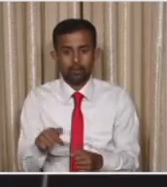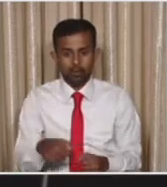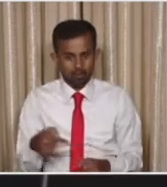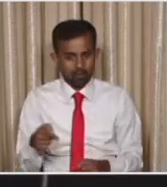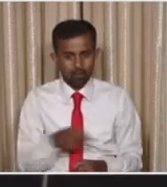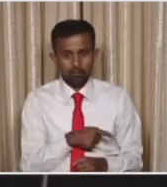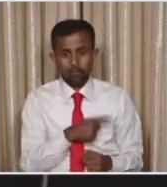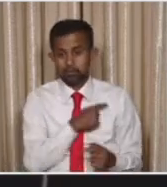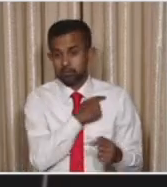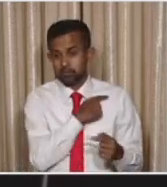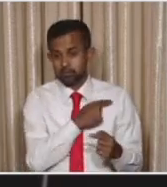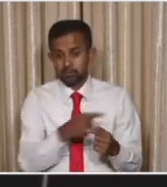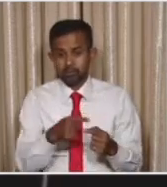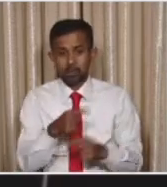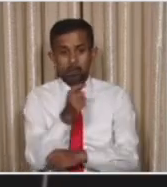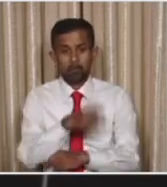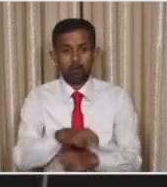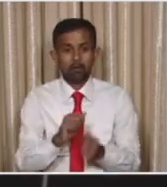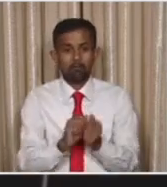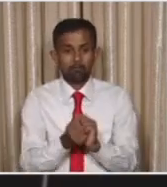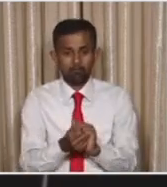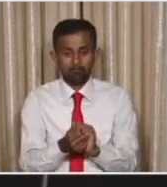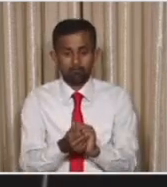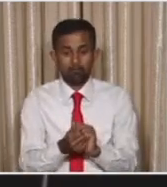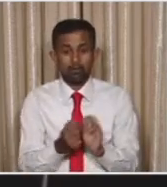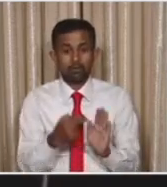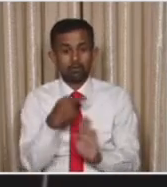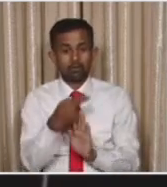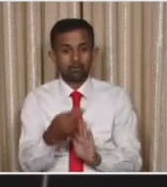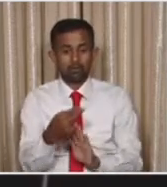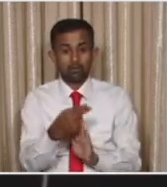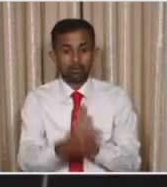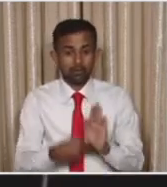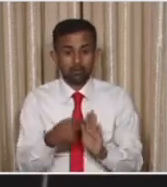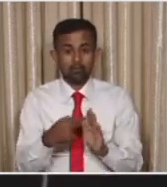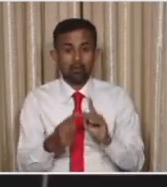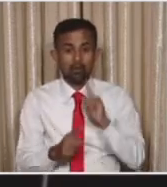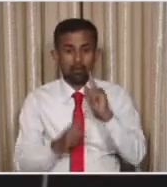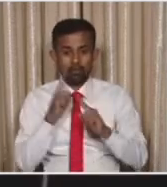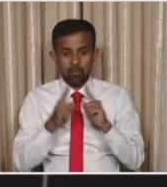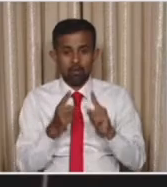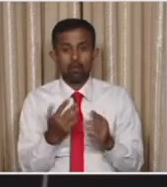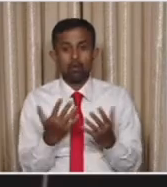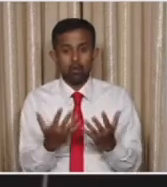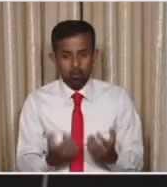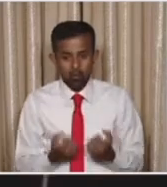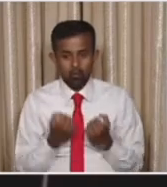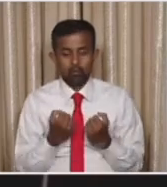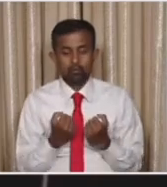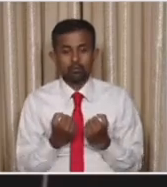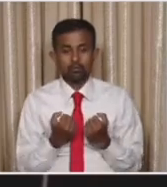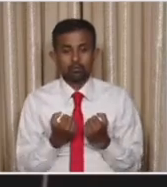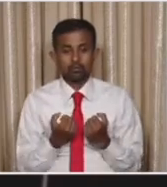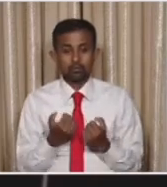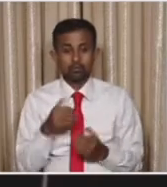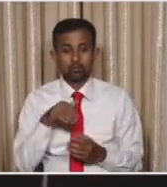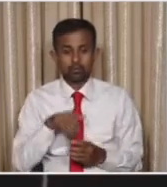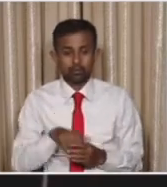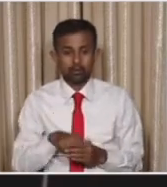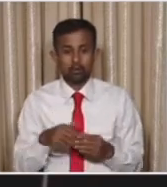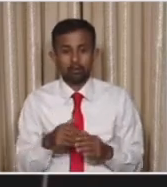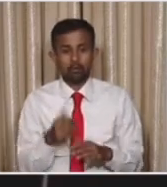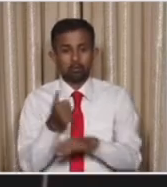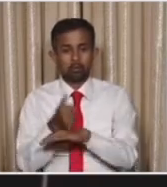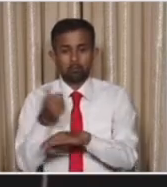සිදු වෙලා තිබෙන මේ ක්‍රමය වෙනස් කරන්නට ජාතික සංවාදයක් අවශ්‍යය. ඒ සංවාදය තුළ